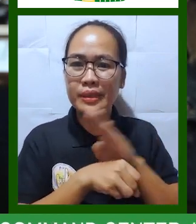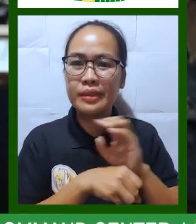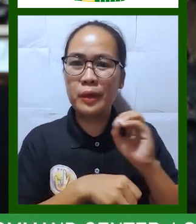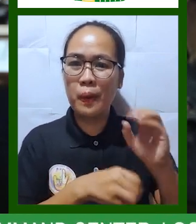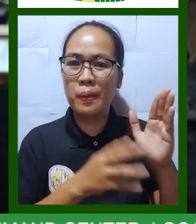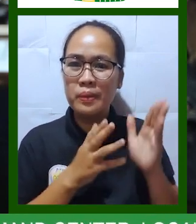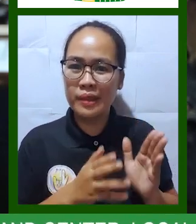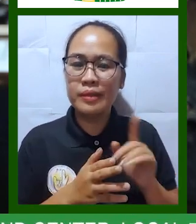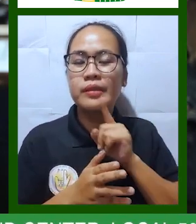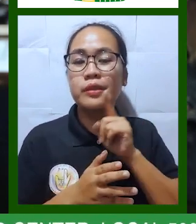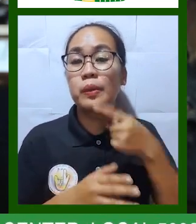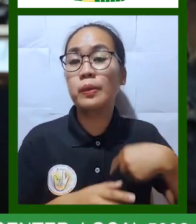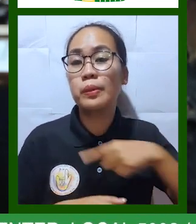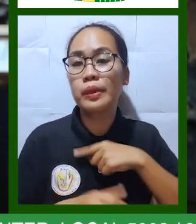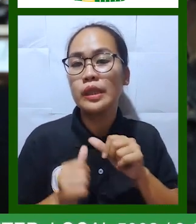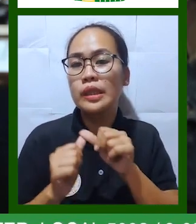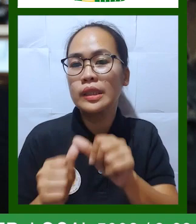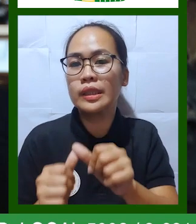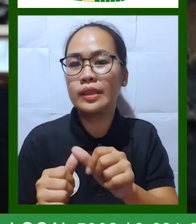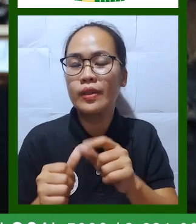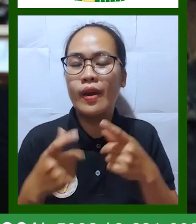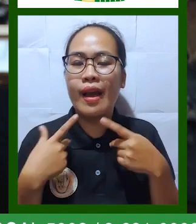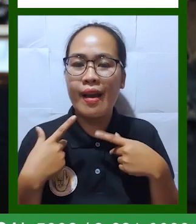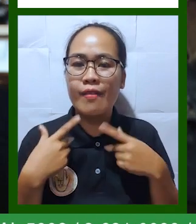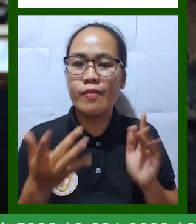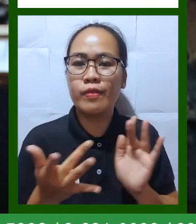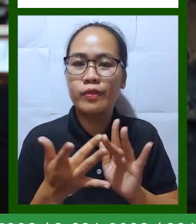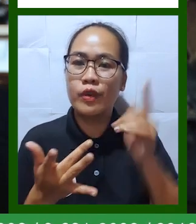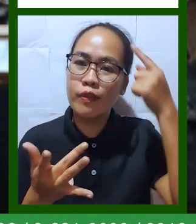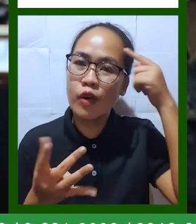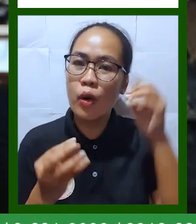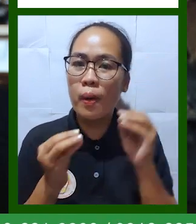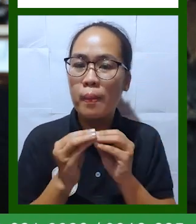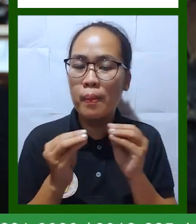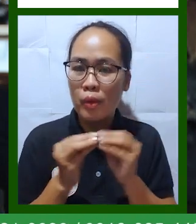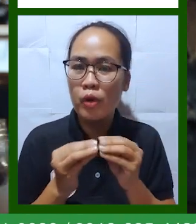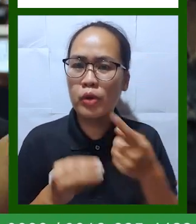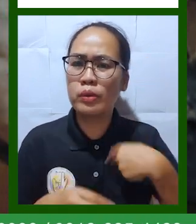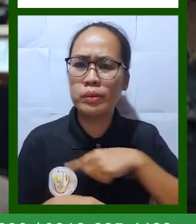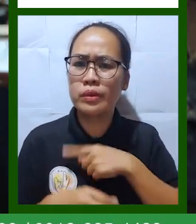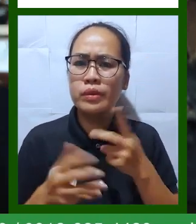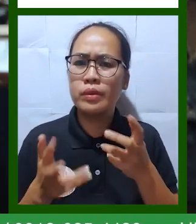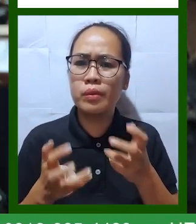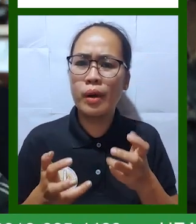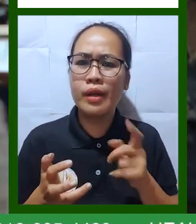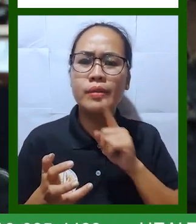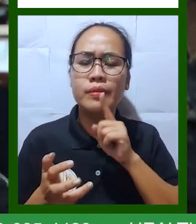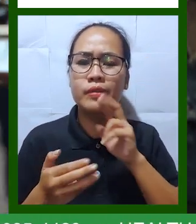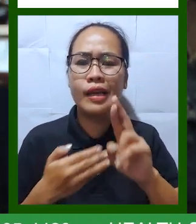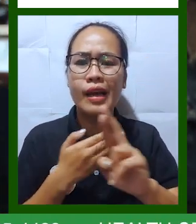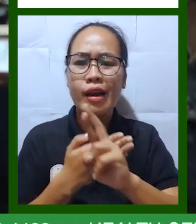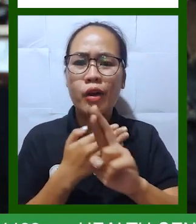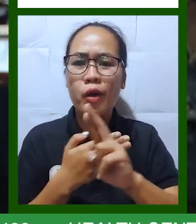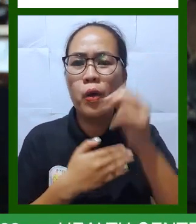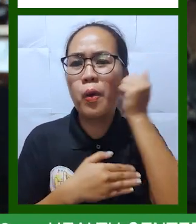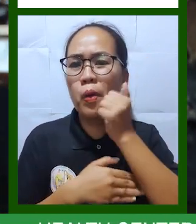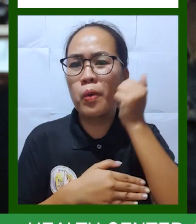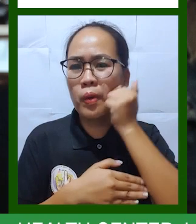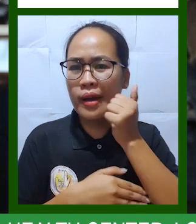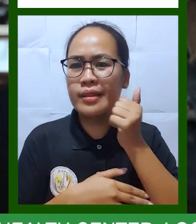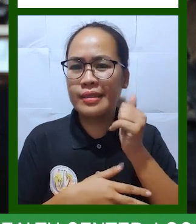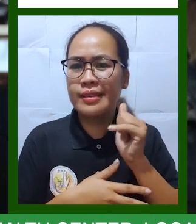owners as well. So kami patuloy din po na nakikipag-ugnayan dahil mas gusto pa namin maging regular